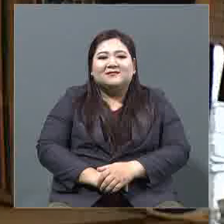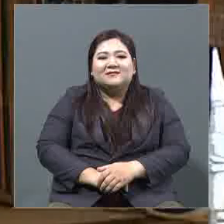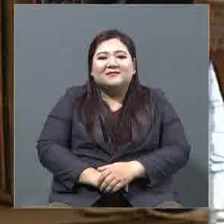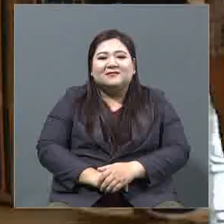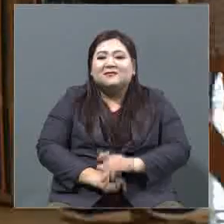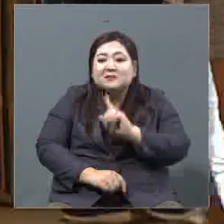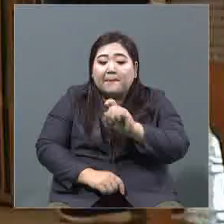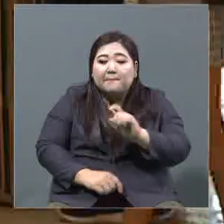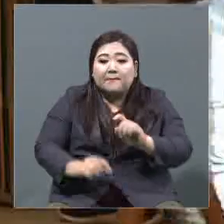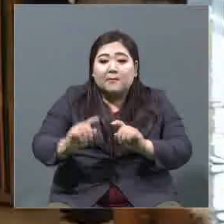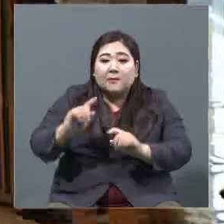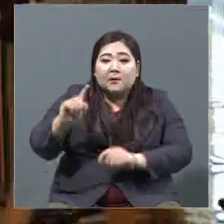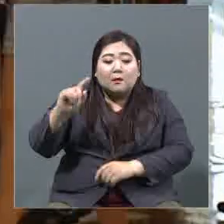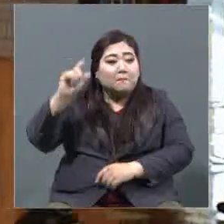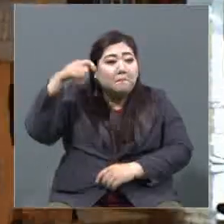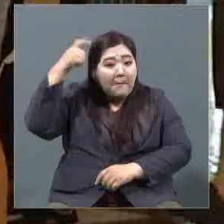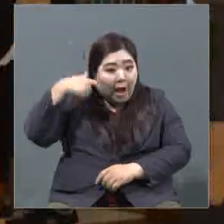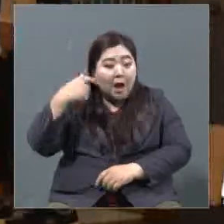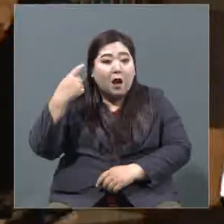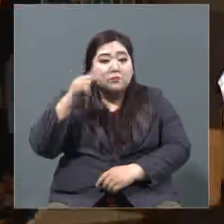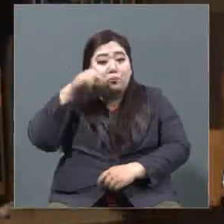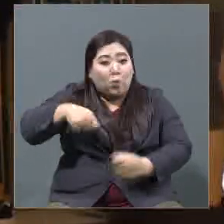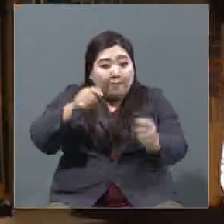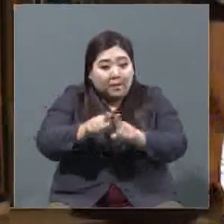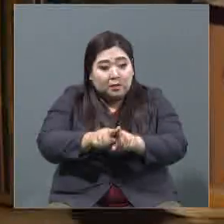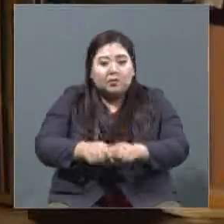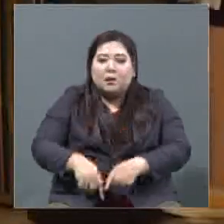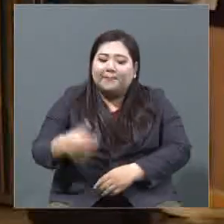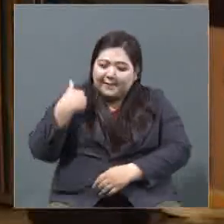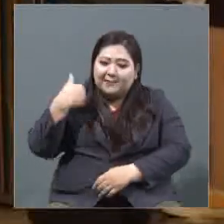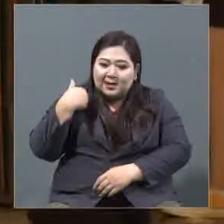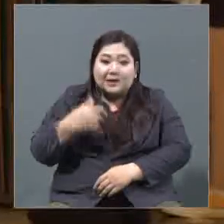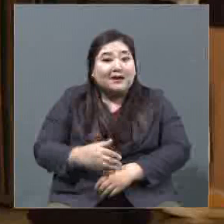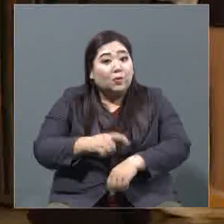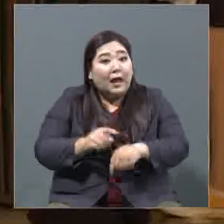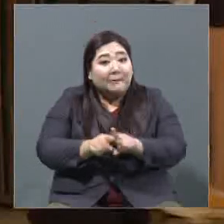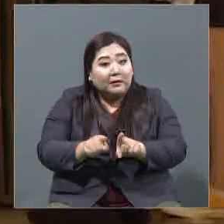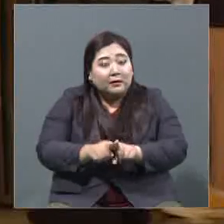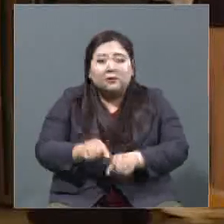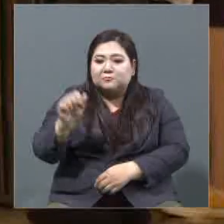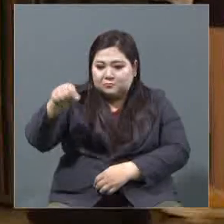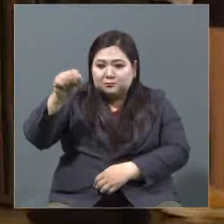ที่พม่าก็มีฉลองเทศกาล มีค่ะ เป็นช่วงนี้ไหมค ะใช่เป็นช่วงนี้เหมือนกันค่ะ